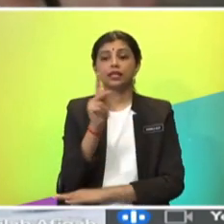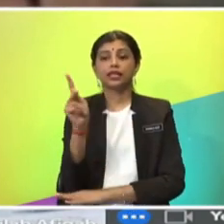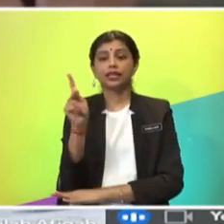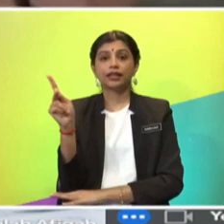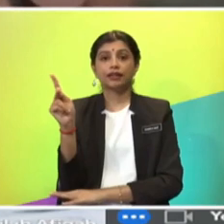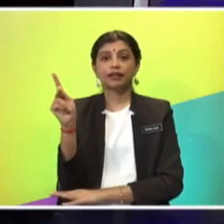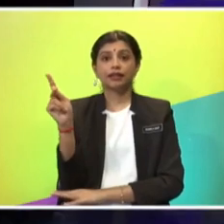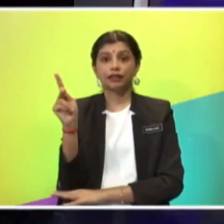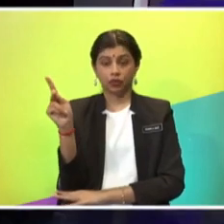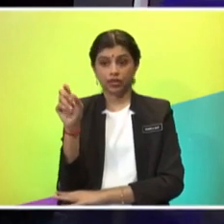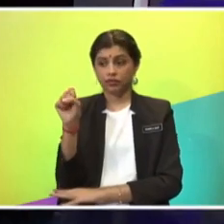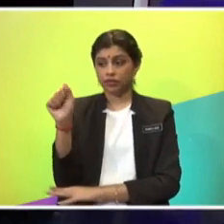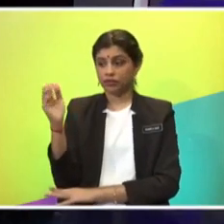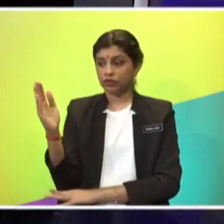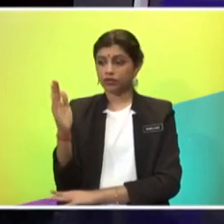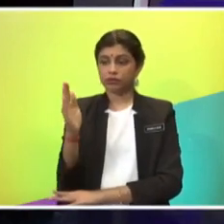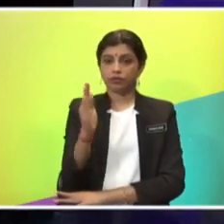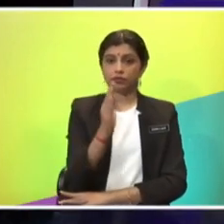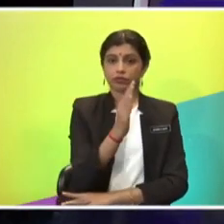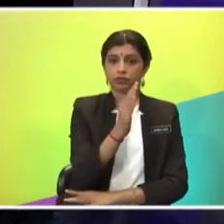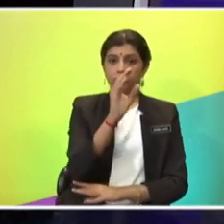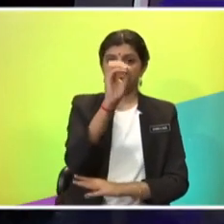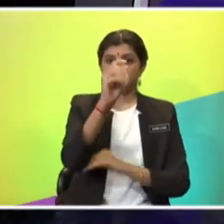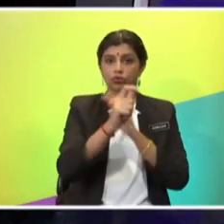Titik. 0 tambah 1.